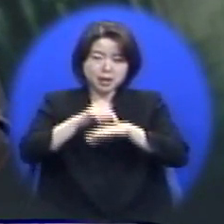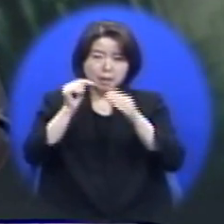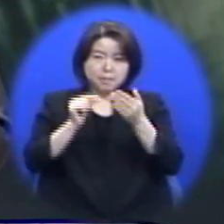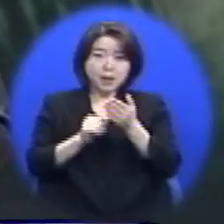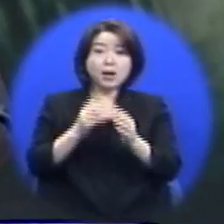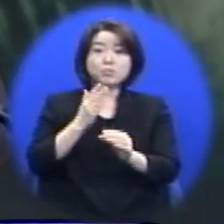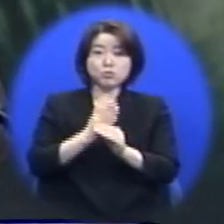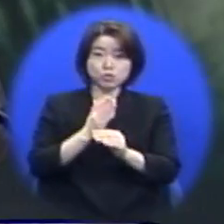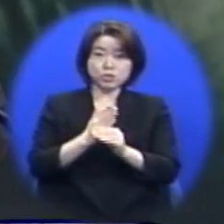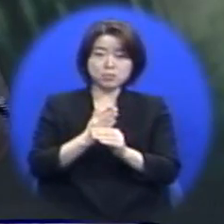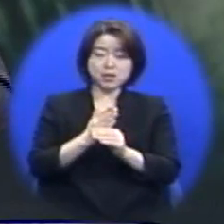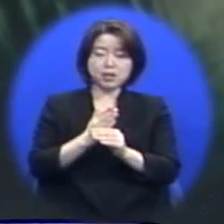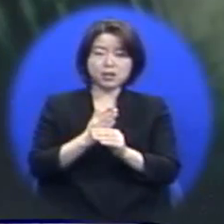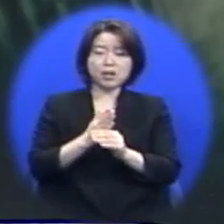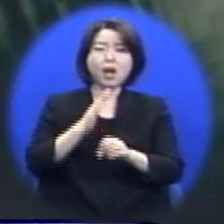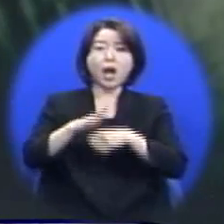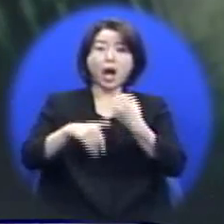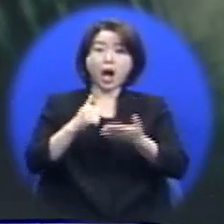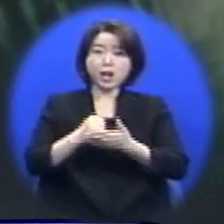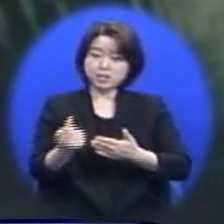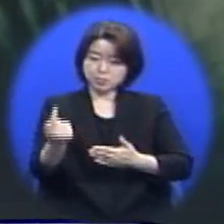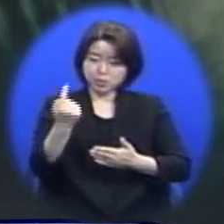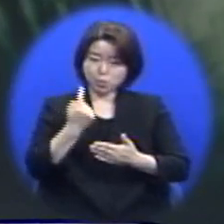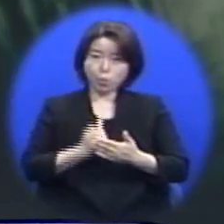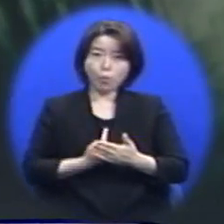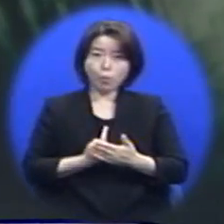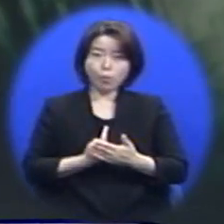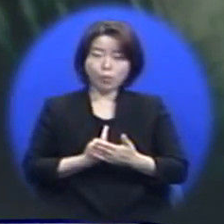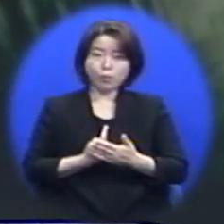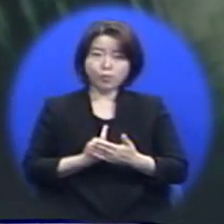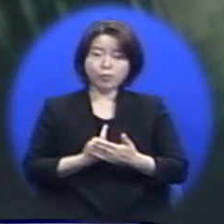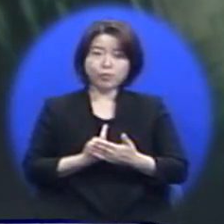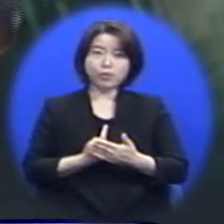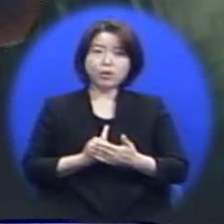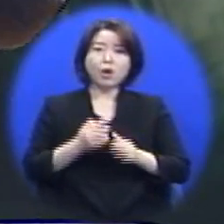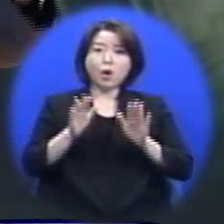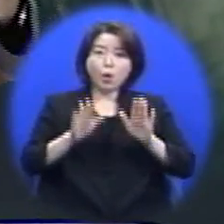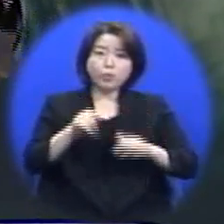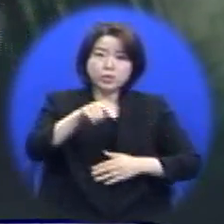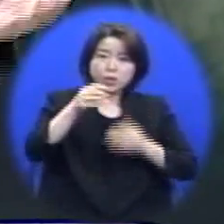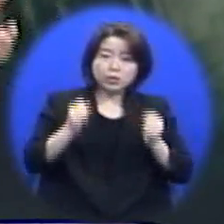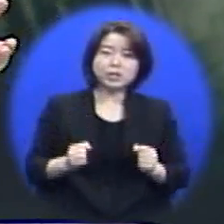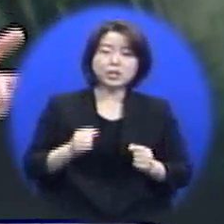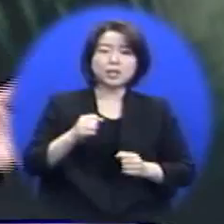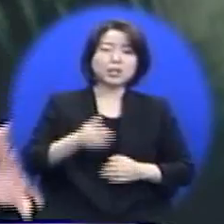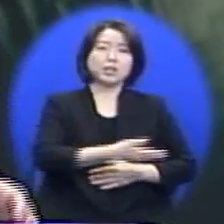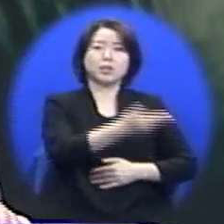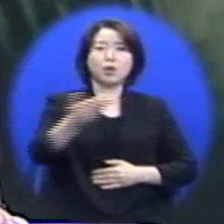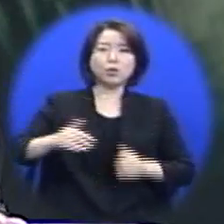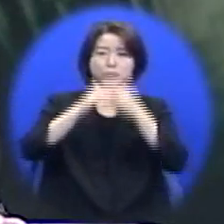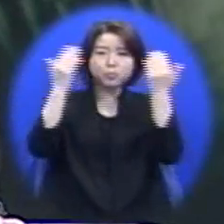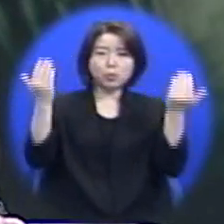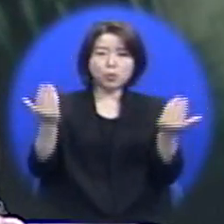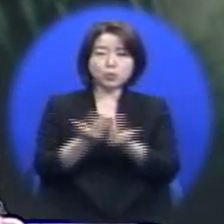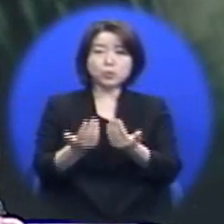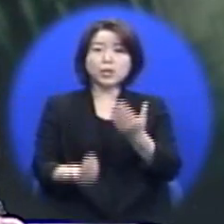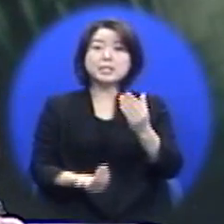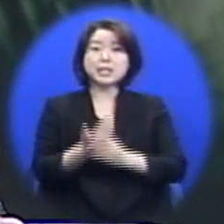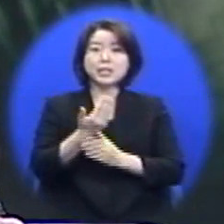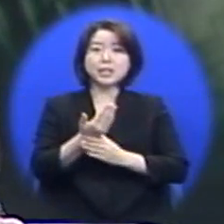중심에 하나님이 오셨어요. 오늘 여기 계신 여러분 모두에게 일어난 은혜예요.